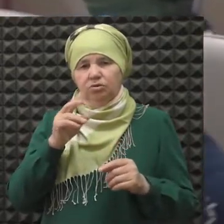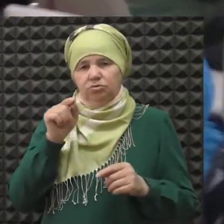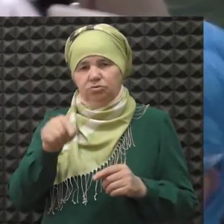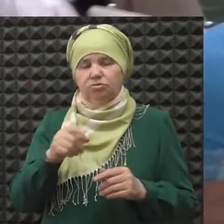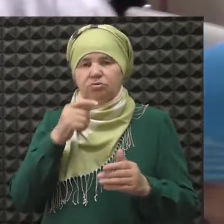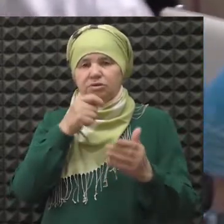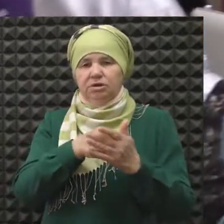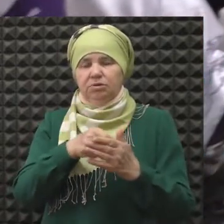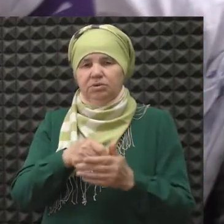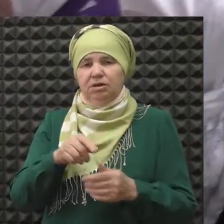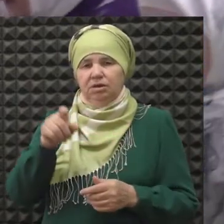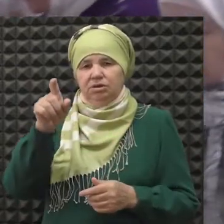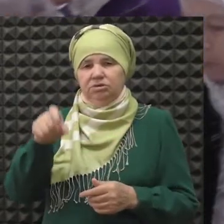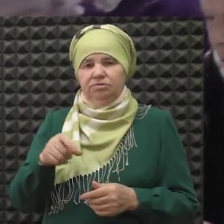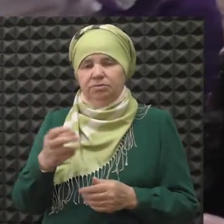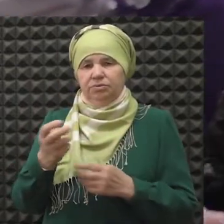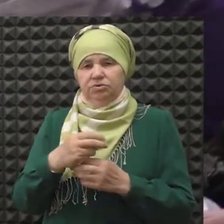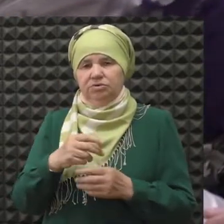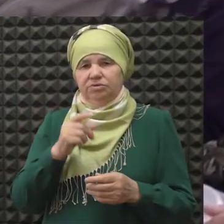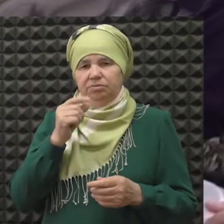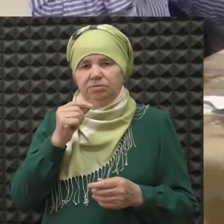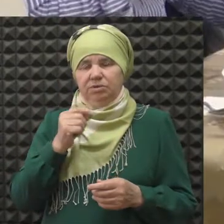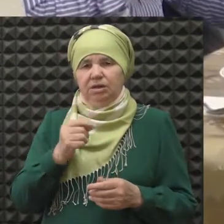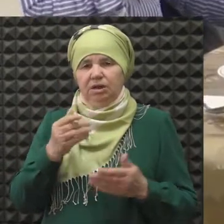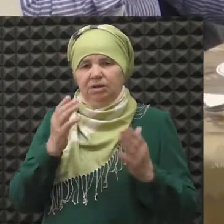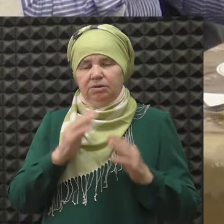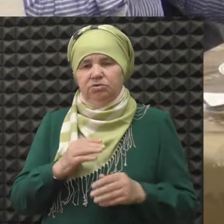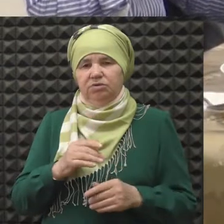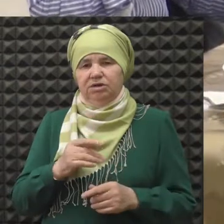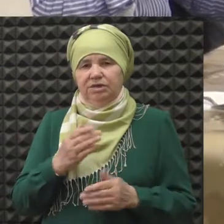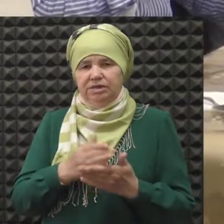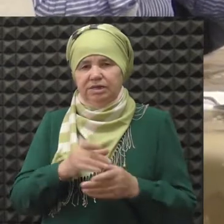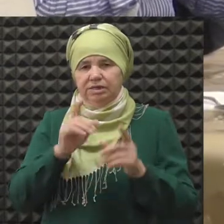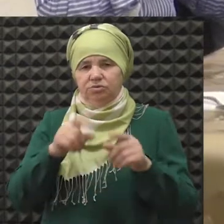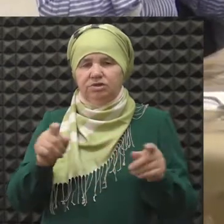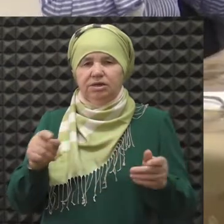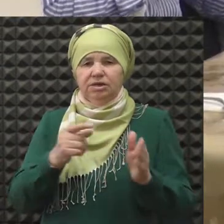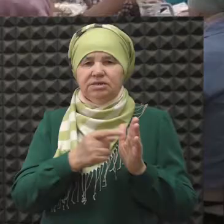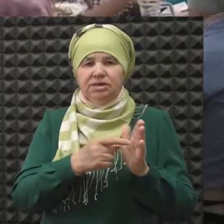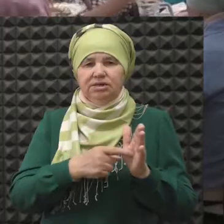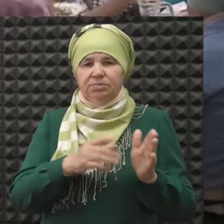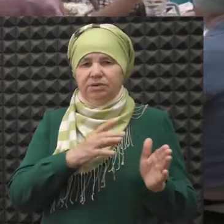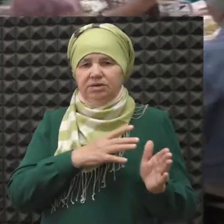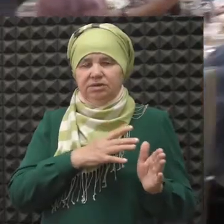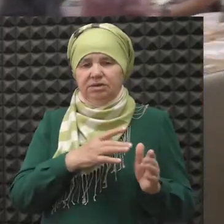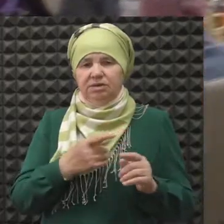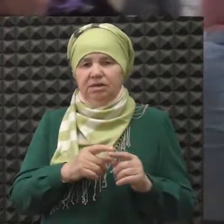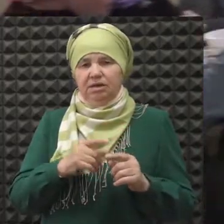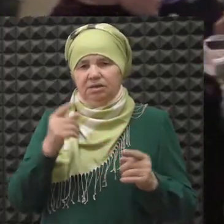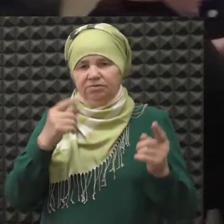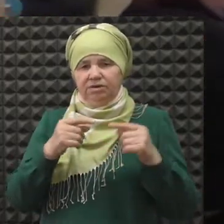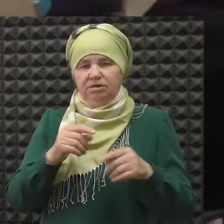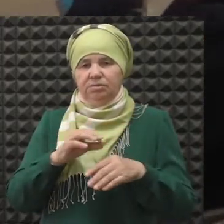тот, кто накормит постящегося. И альхамдулиллях, хвала Всевышнему, есть люди, готовые делиться богатством, что даровал им Творец,